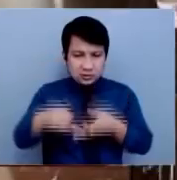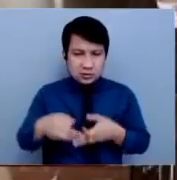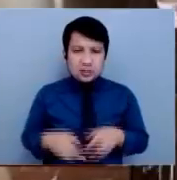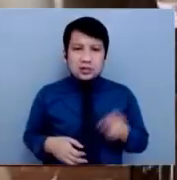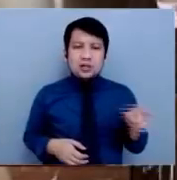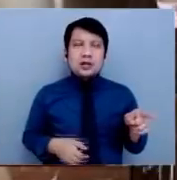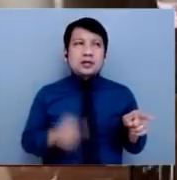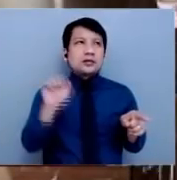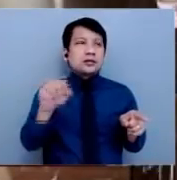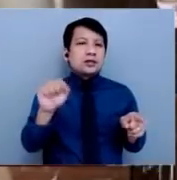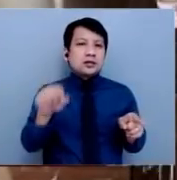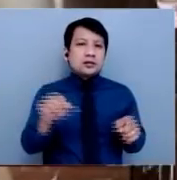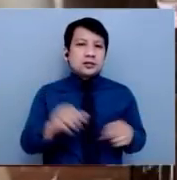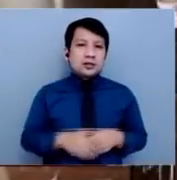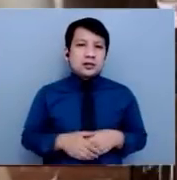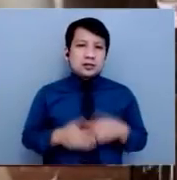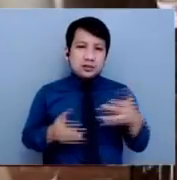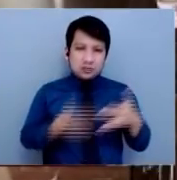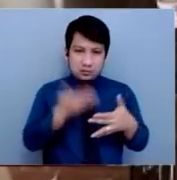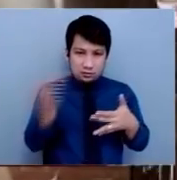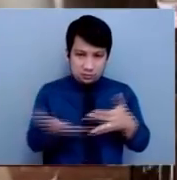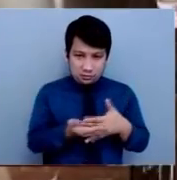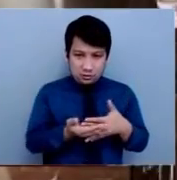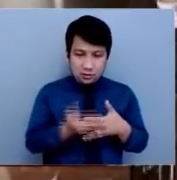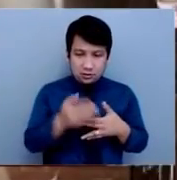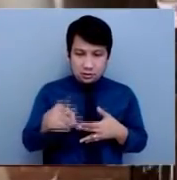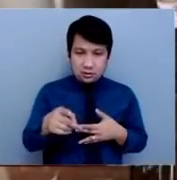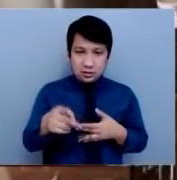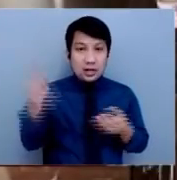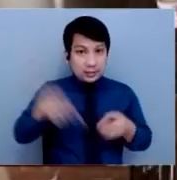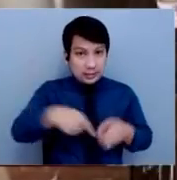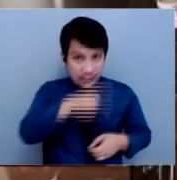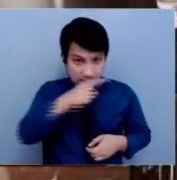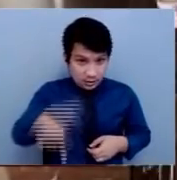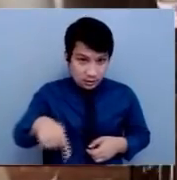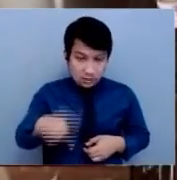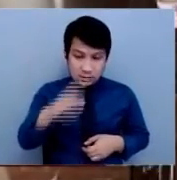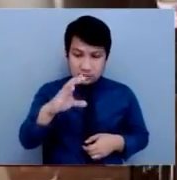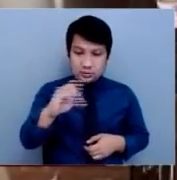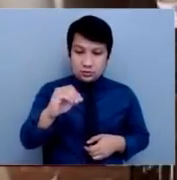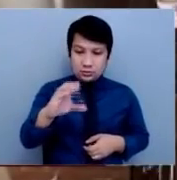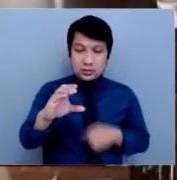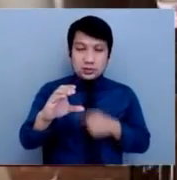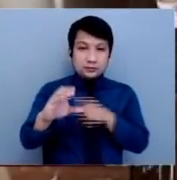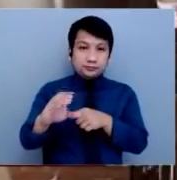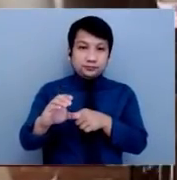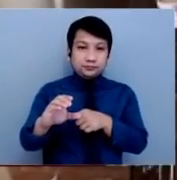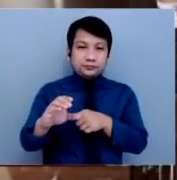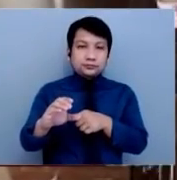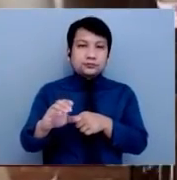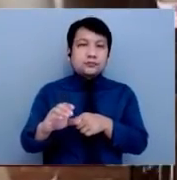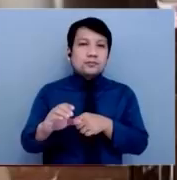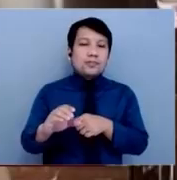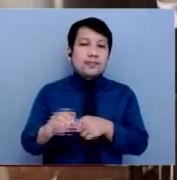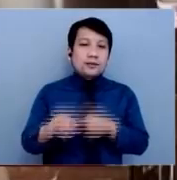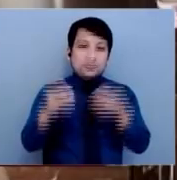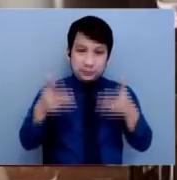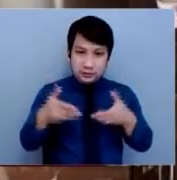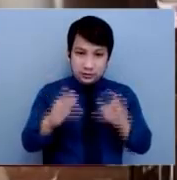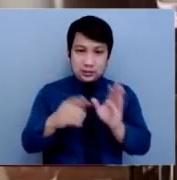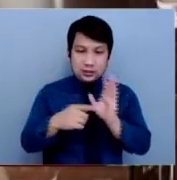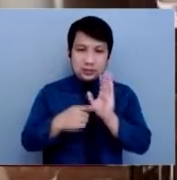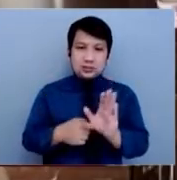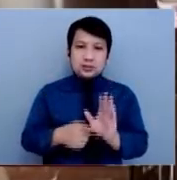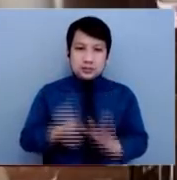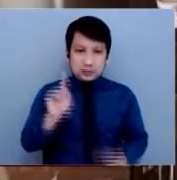ang ifinile na petition ay petition to cancel the certificate of candidacy, isa lamang ang allowed na ground diyan,